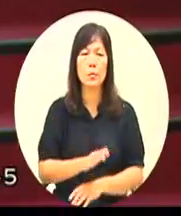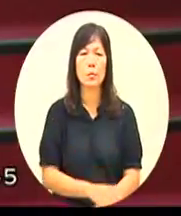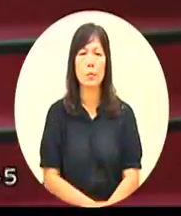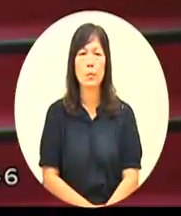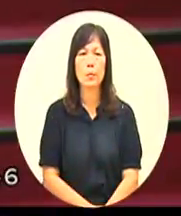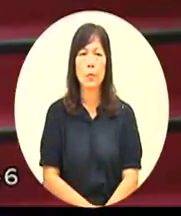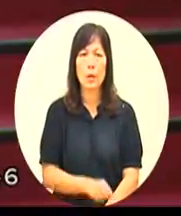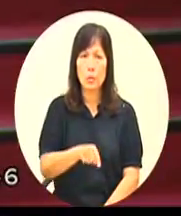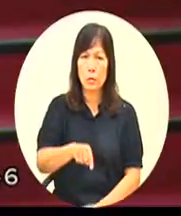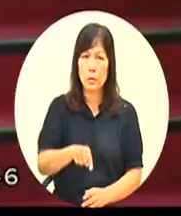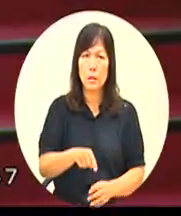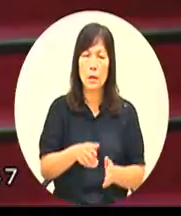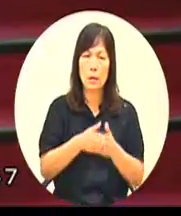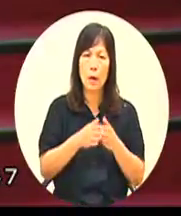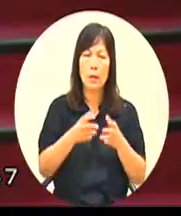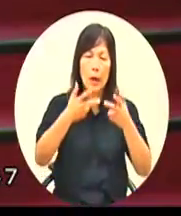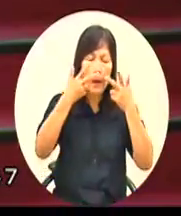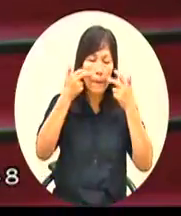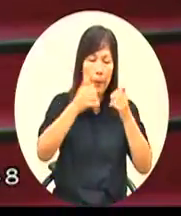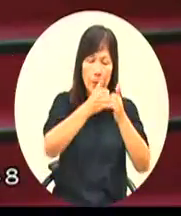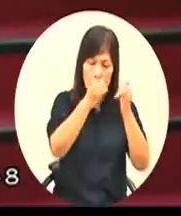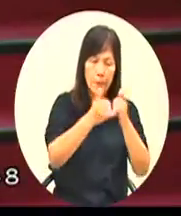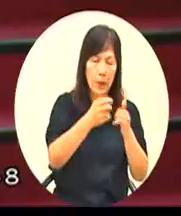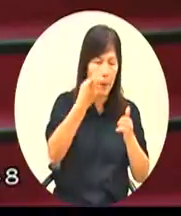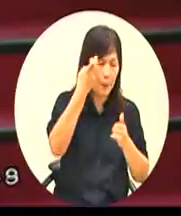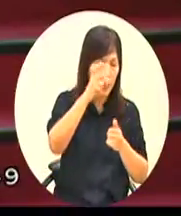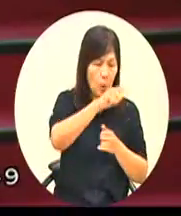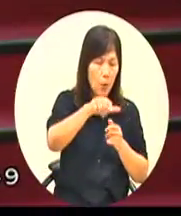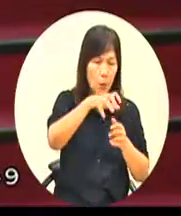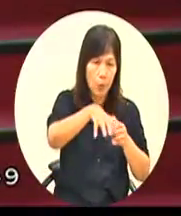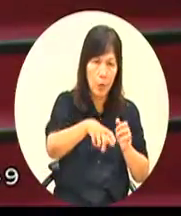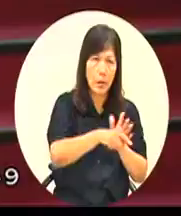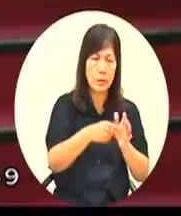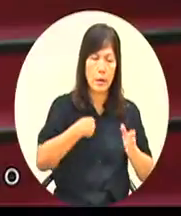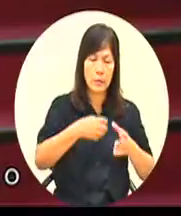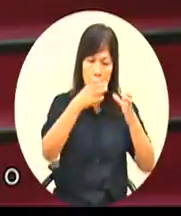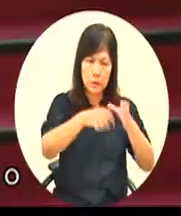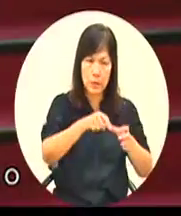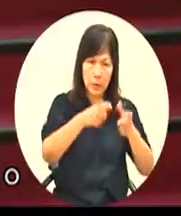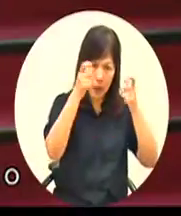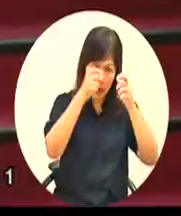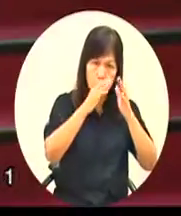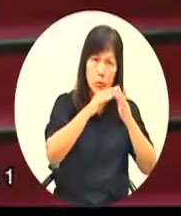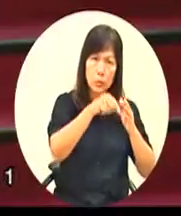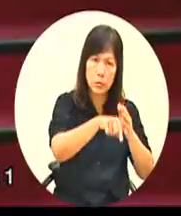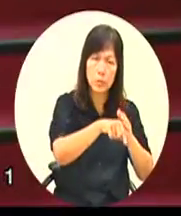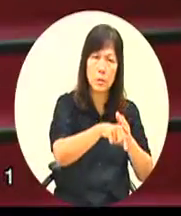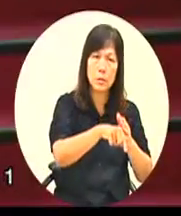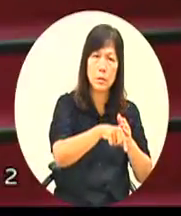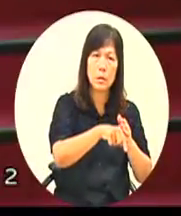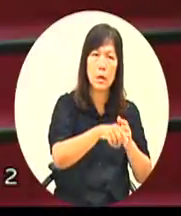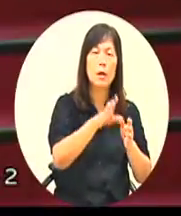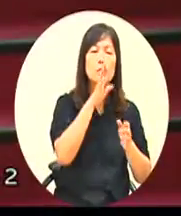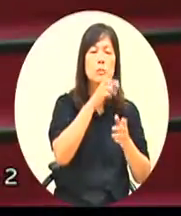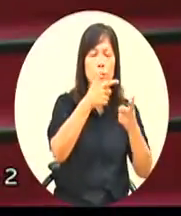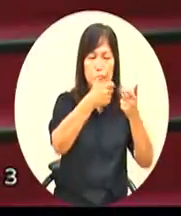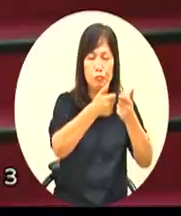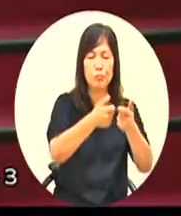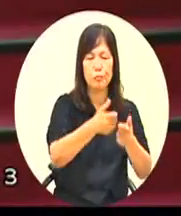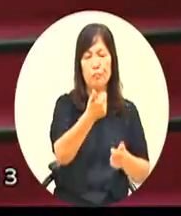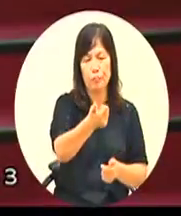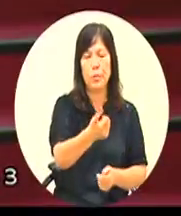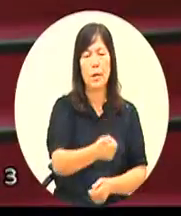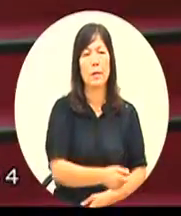点原住民族的博物馆设在我们高雄市是合情合理